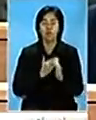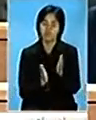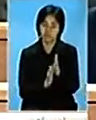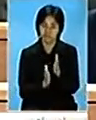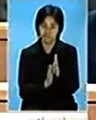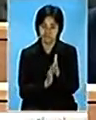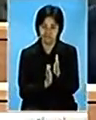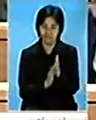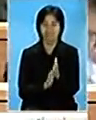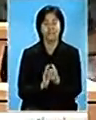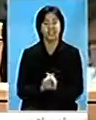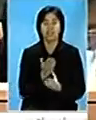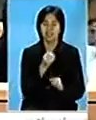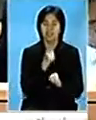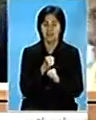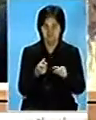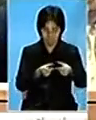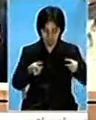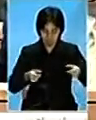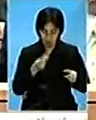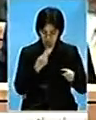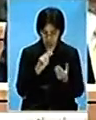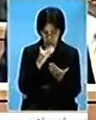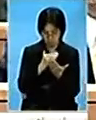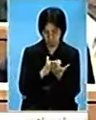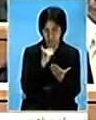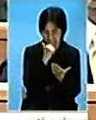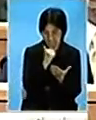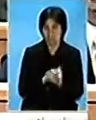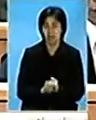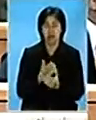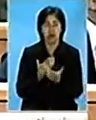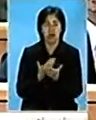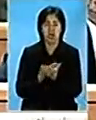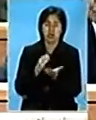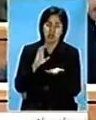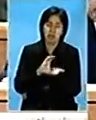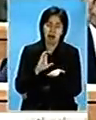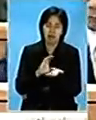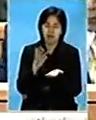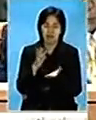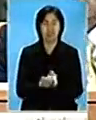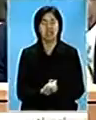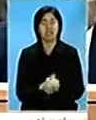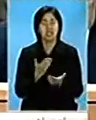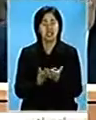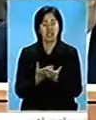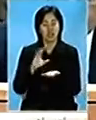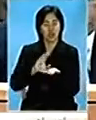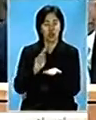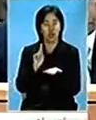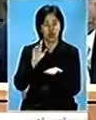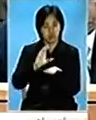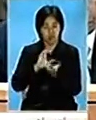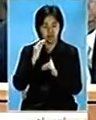ว่าท่านทำได้ดีมากนะครับกับหน่วยงานที่ไม่มีงบประมาณต้องอาศัยเงินกองทุนจากพัฒ